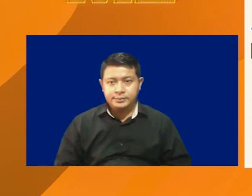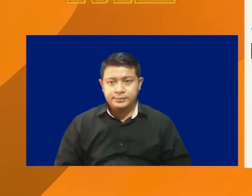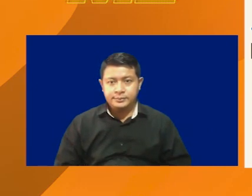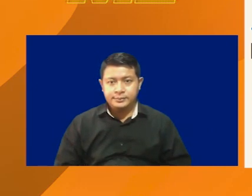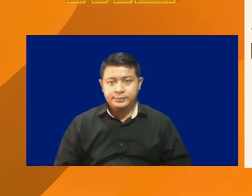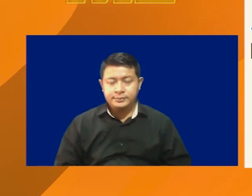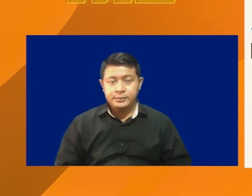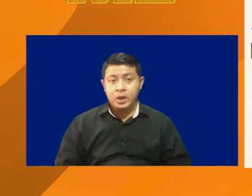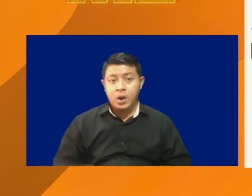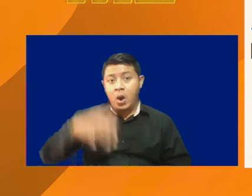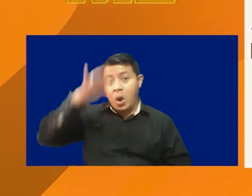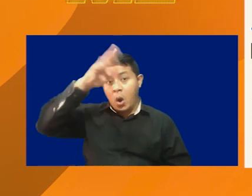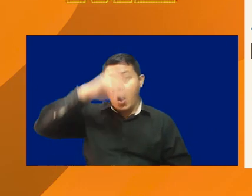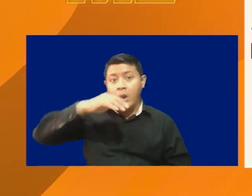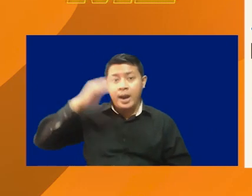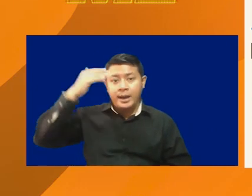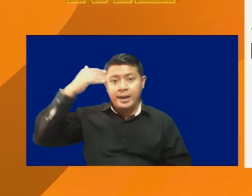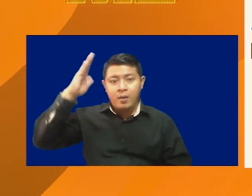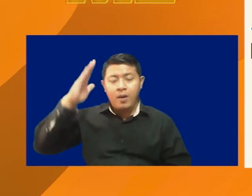keluarganya?